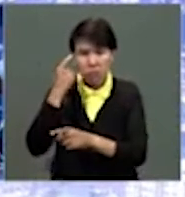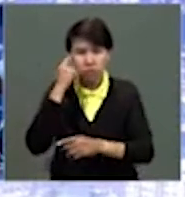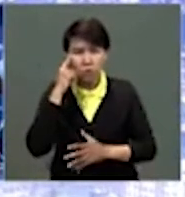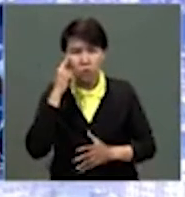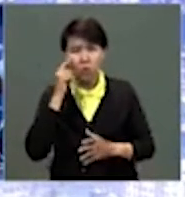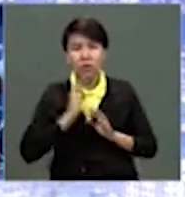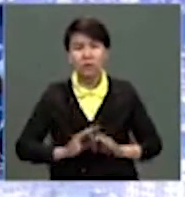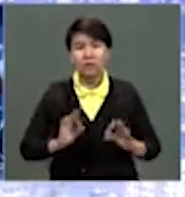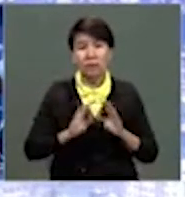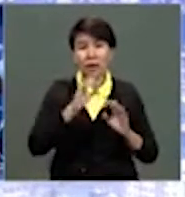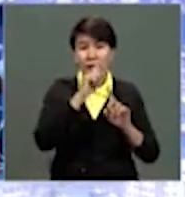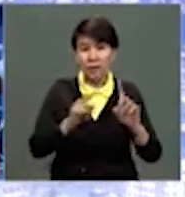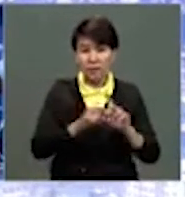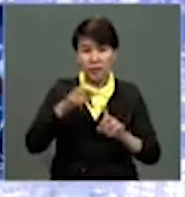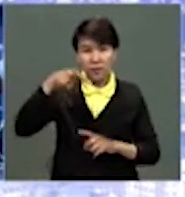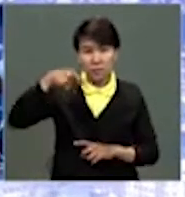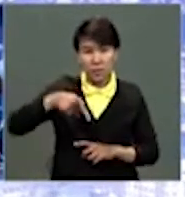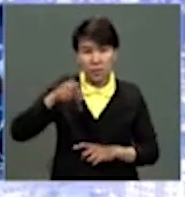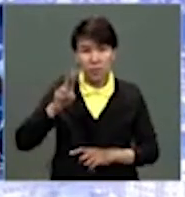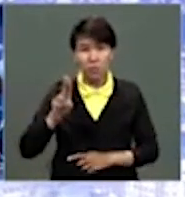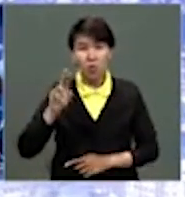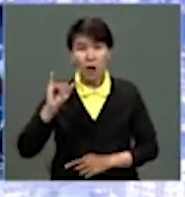แต่ไม่มีใครกล้าบอกว่าไม่มีหรือมีตอนนี้จะต้องมีการผ่อนคลายก็เล็กเกณฑ์ทีuiจำได้ไหมครับเจนที่ต้องดึงคนเข้ามาตรวจมากขึ้นกลับมาจากต่างประเทศตอนนี้แทบจะไม่ค่อยมีใครจะกลับมาจากต่างประเทศคนไทยที่กลับมาจากตามที่ไม่ค่อยมีคนที่จะเดินไปเรียนที่ที่ชุมชนแล้วก็ชุมชนกันอยู่แล้วต้องคลายก็กดต่างๆให้คนเข้ามาถั่วกันมากขึ้นอาจจะมีอาการน้อยๆอย่างที่บอกว่าไม่จมูกไม่ได้กลิ่นหรือมีไข้หรือมีวัดมีคะดึงเข้ามาให้มากขึ้นกว่านี้